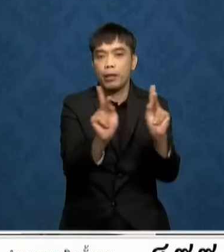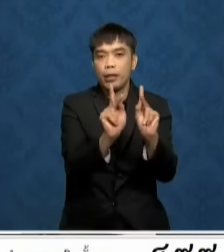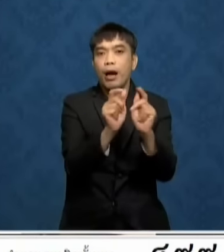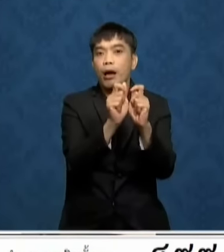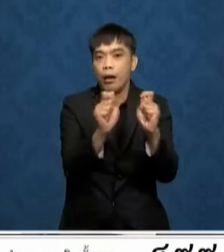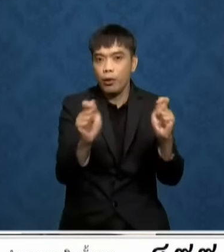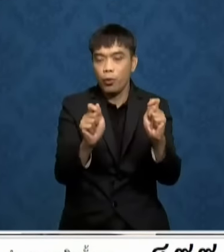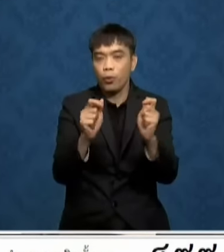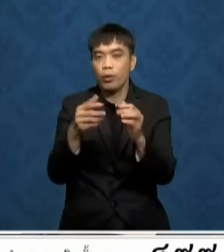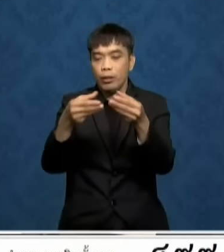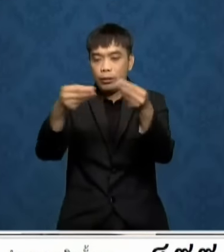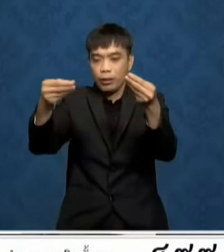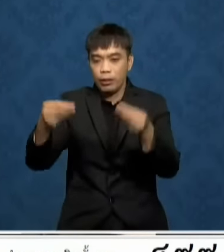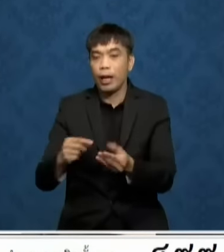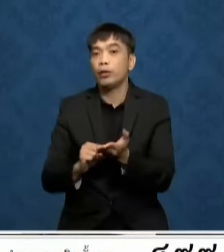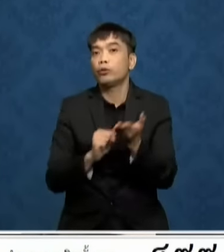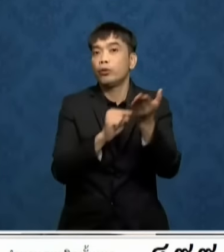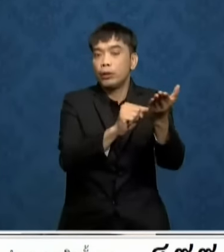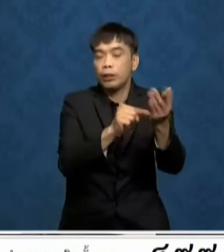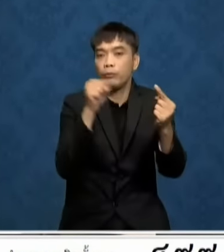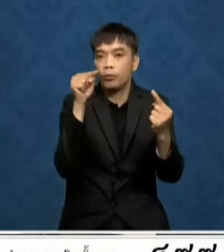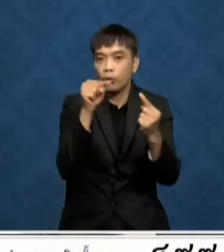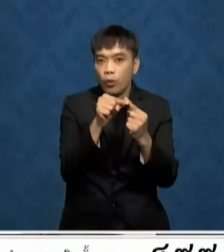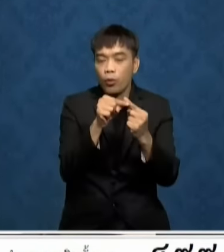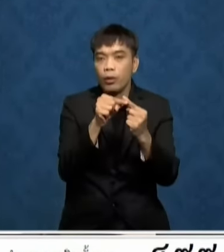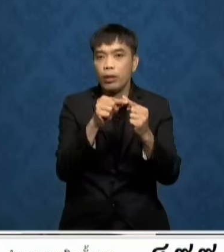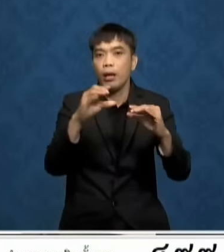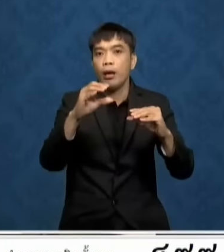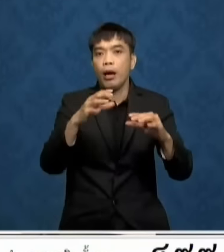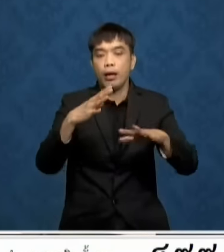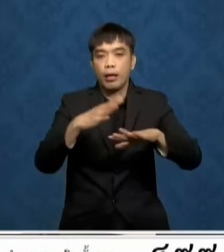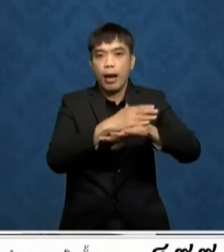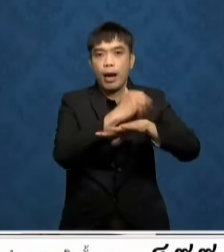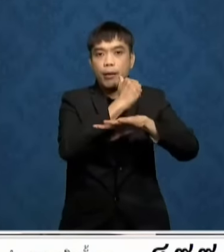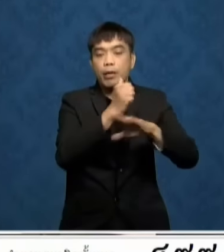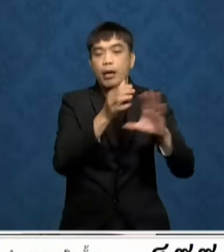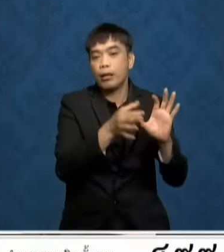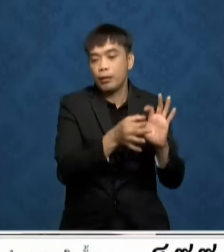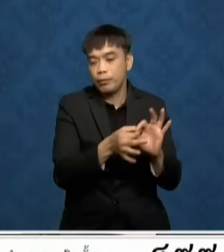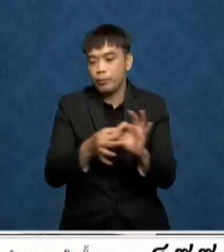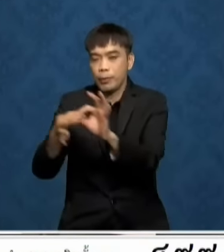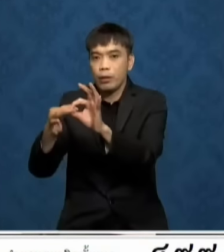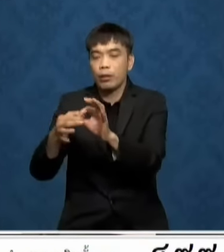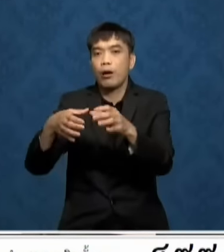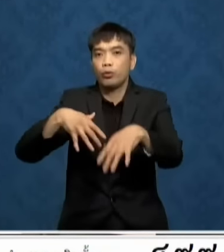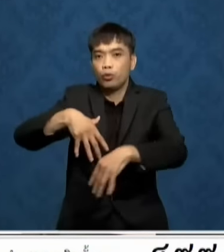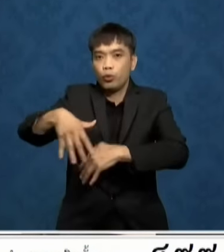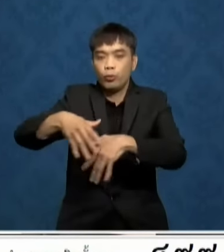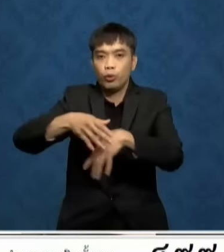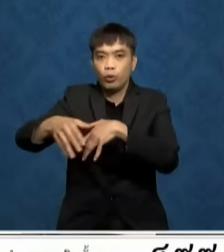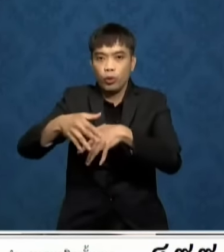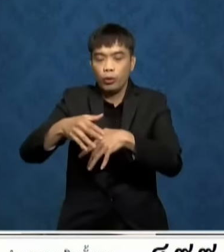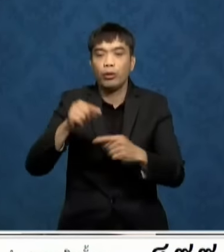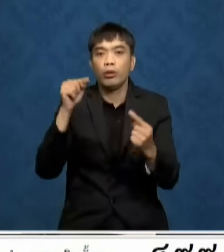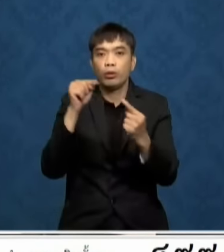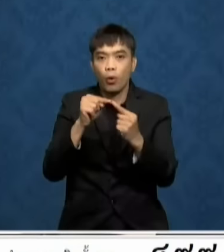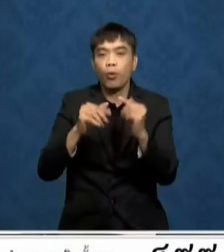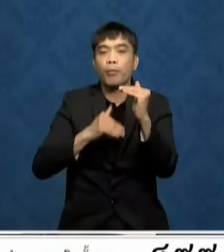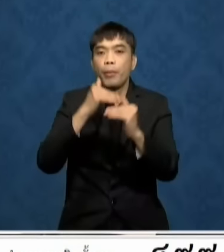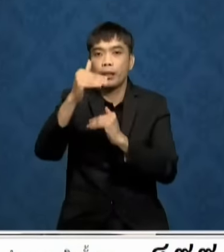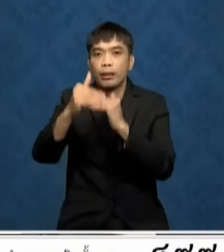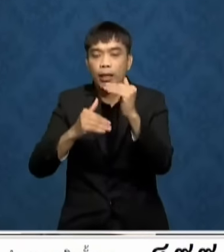ทำข้อเสนอในการส่งเสริมสถาบันพรรคการเมืองให้ยึดโยงกับประชาชนของคณะกรรมการพัฒนาการเมืองการสื่อสารมวลชนและการ